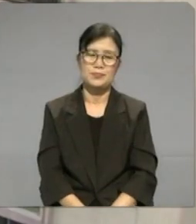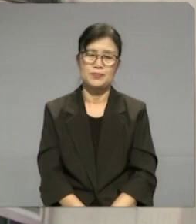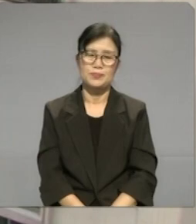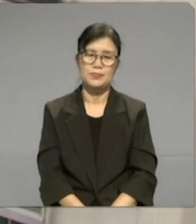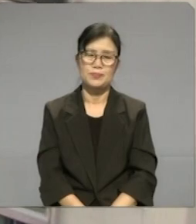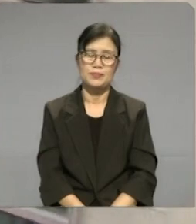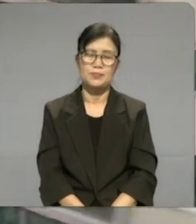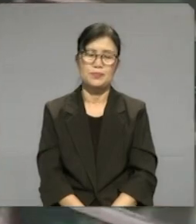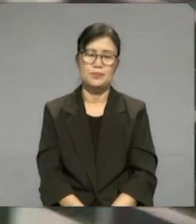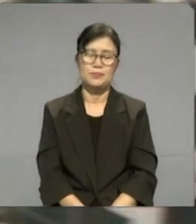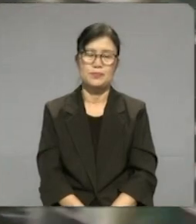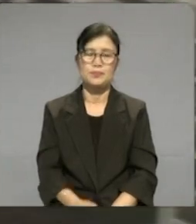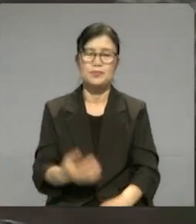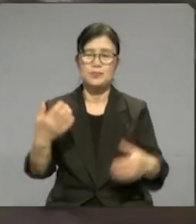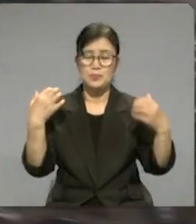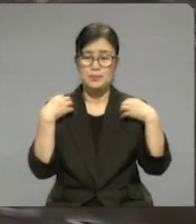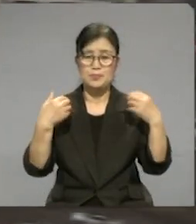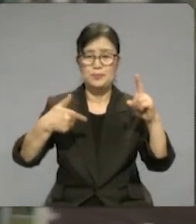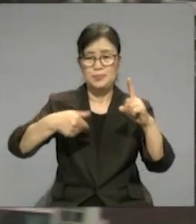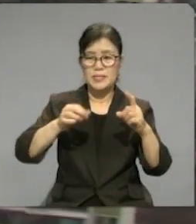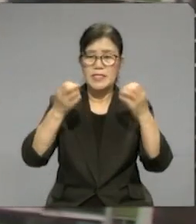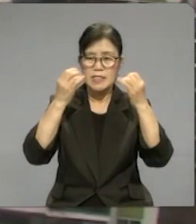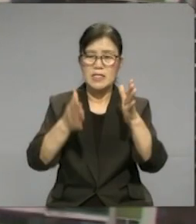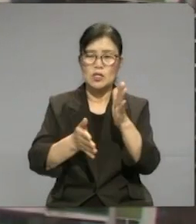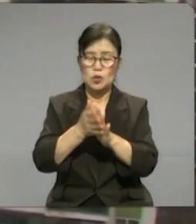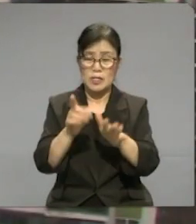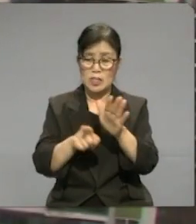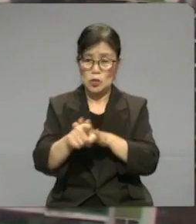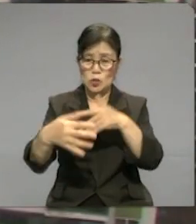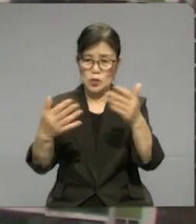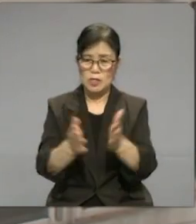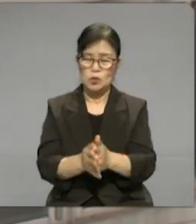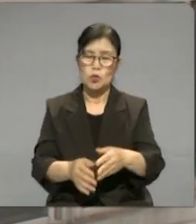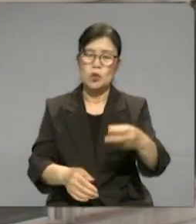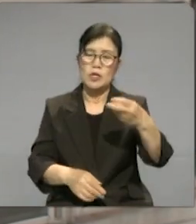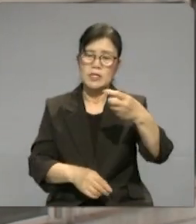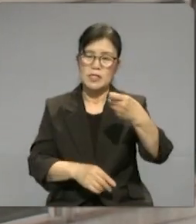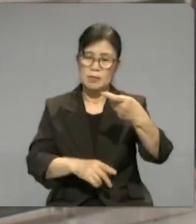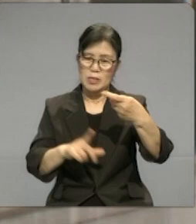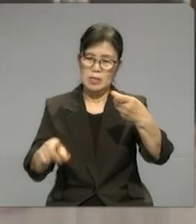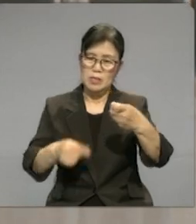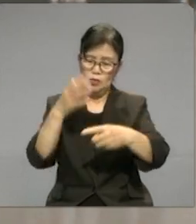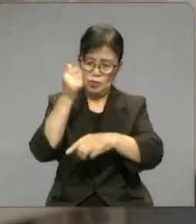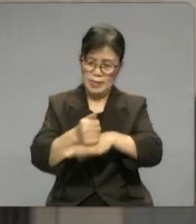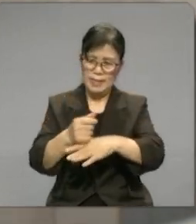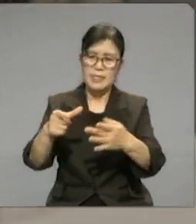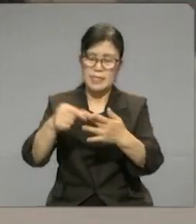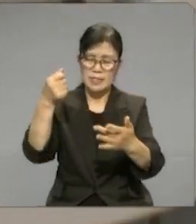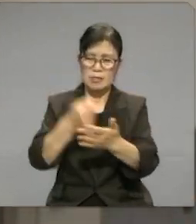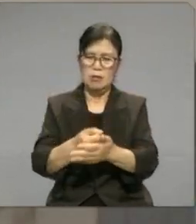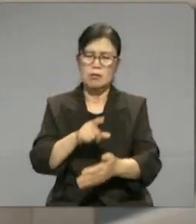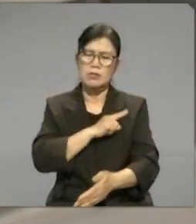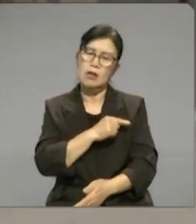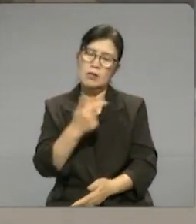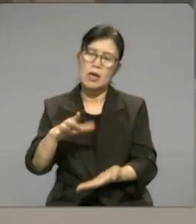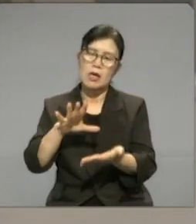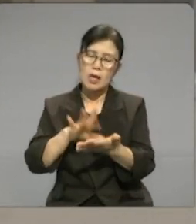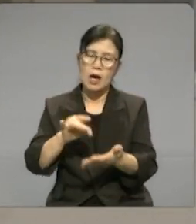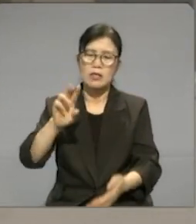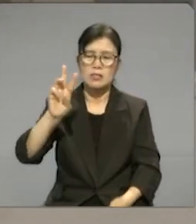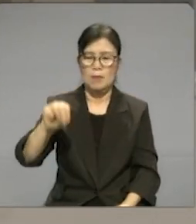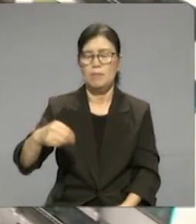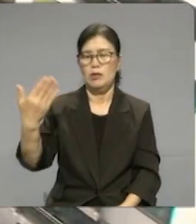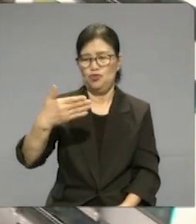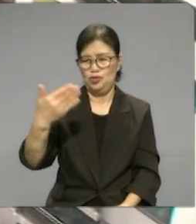기자입니다 정부는 1기신도시 선도 지구를 5월 11월 지정할 예정인데 최대 39호로